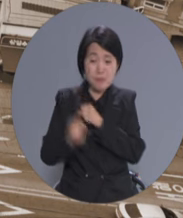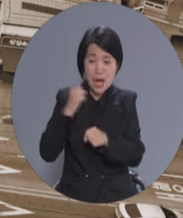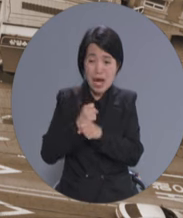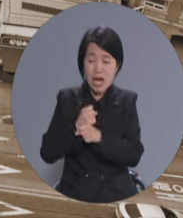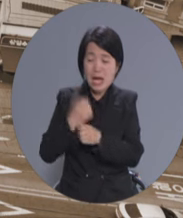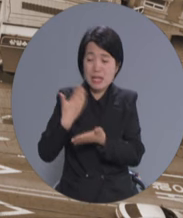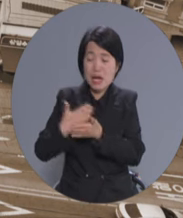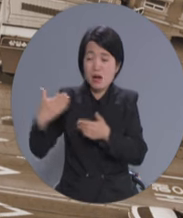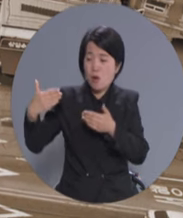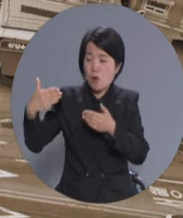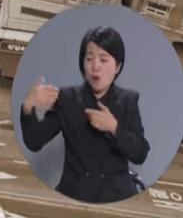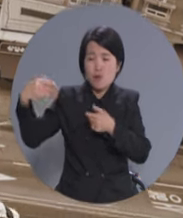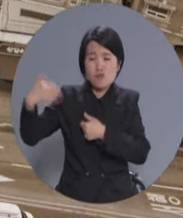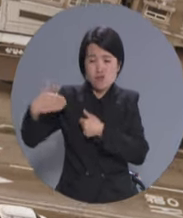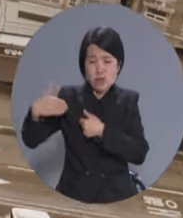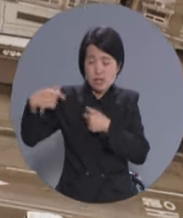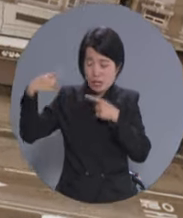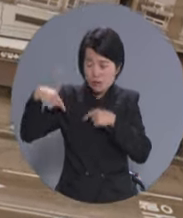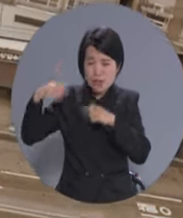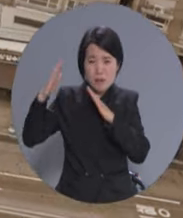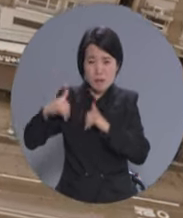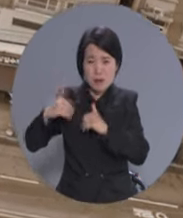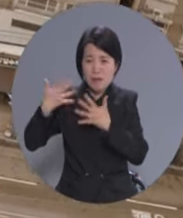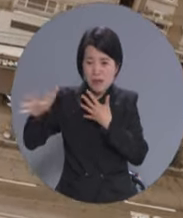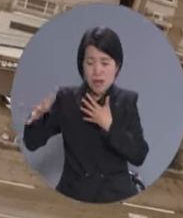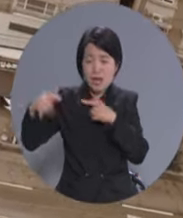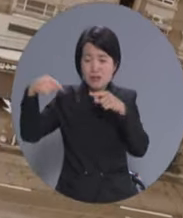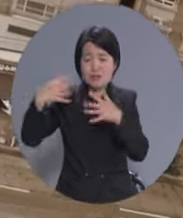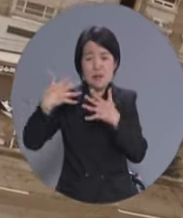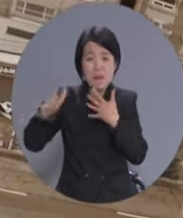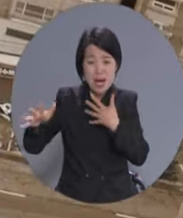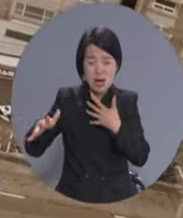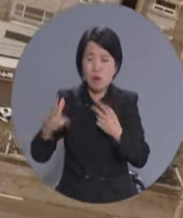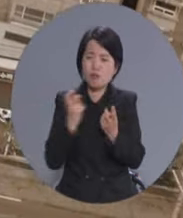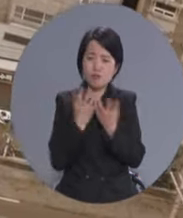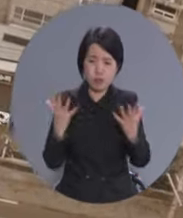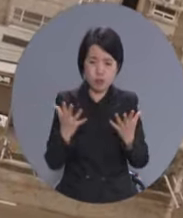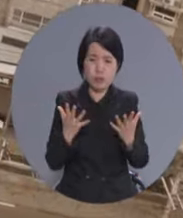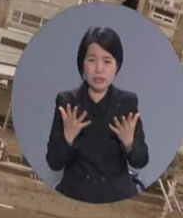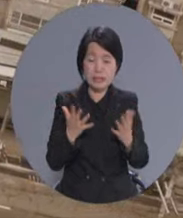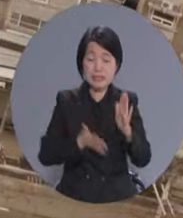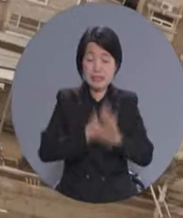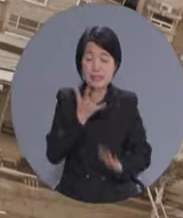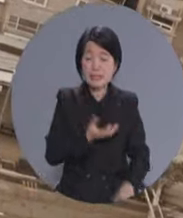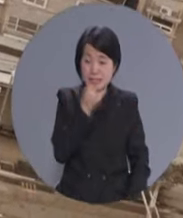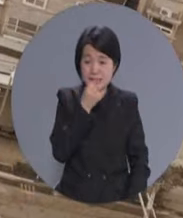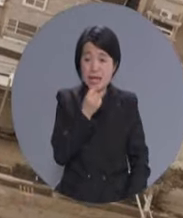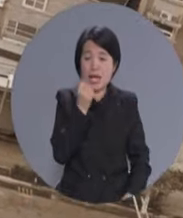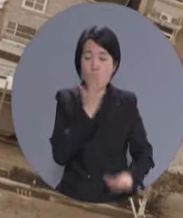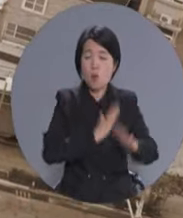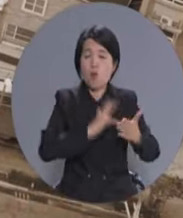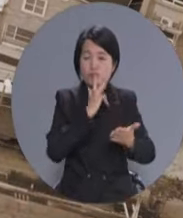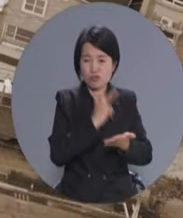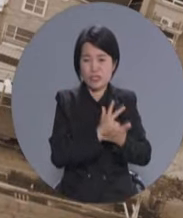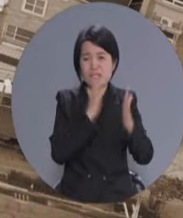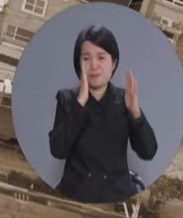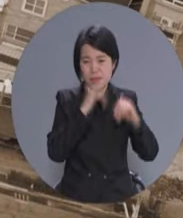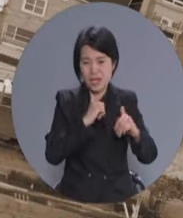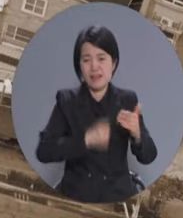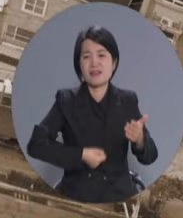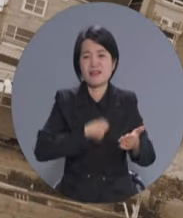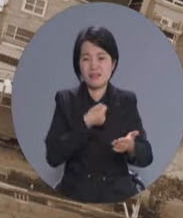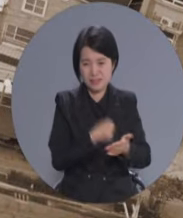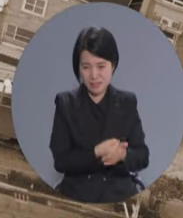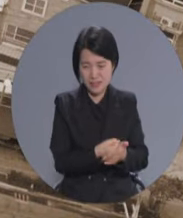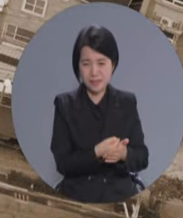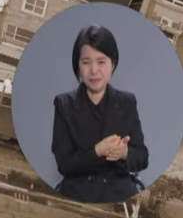불가능하다고 판단했습니다 그래서 여수 씨는 어쩔 수 없이 시소유 재산인 공영 주차장을 철거하기로